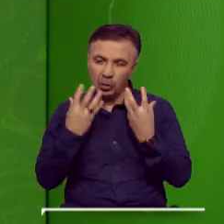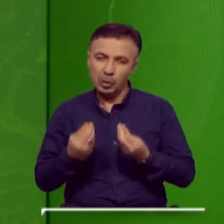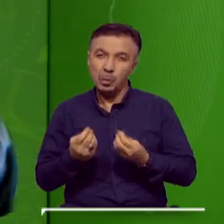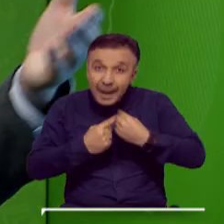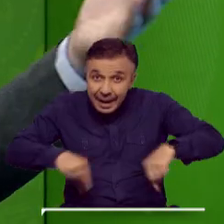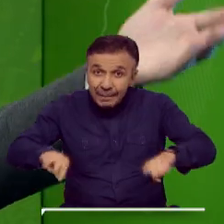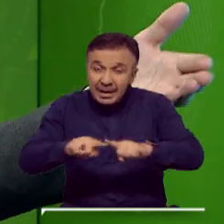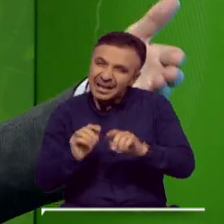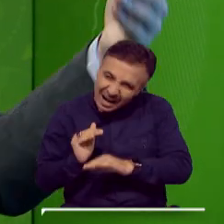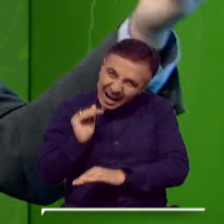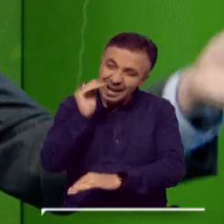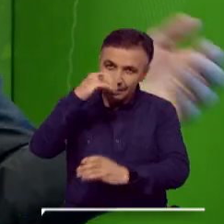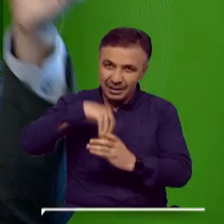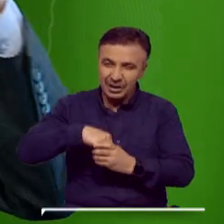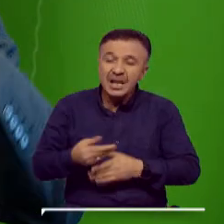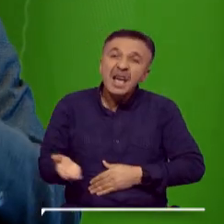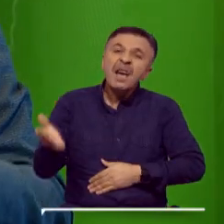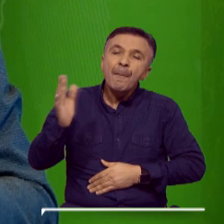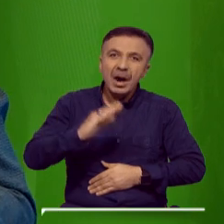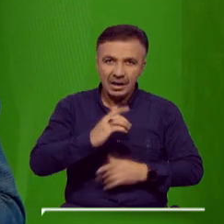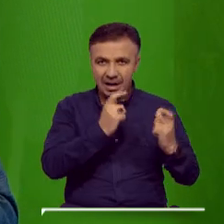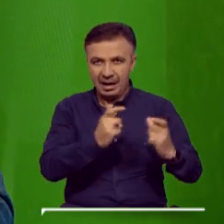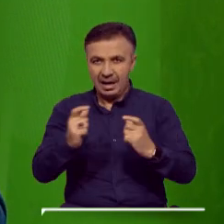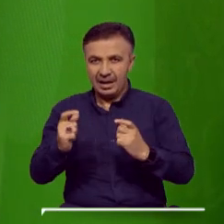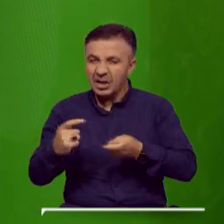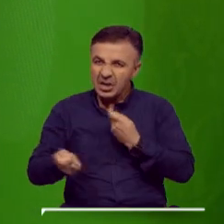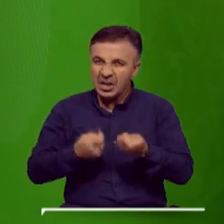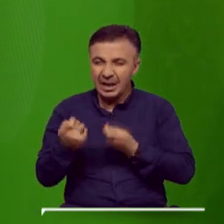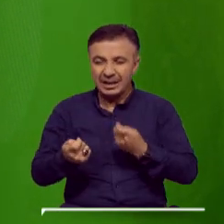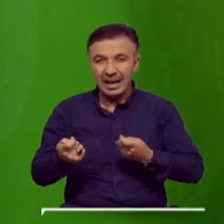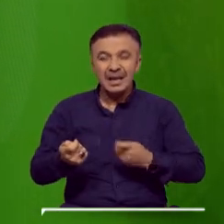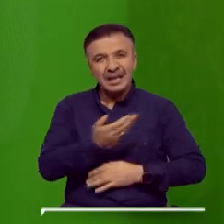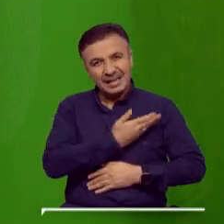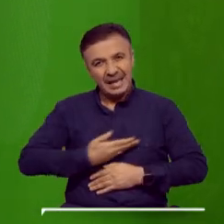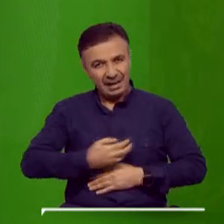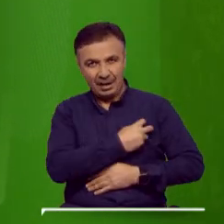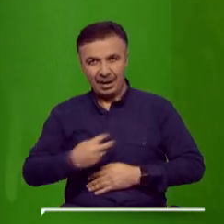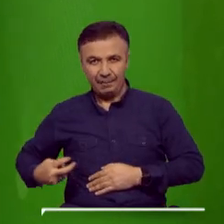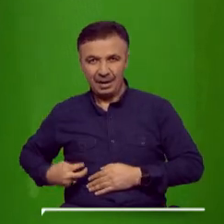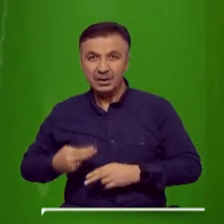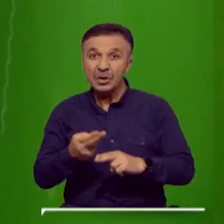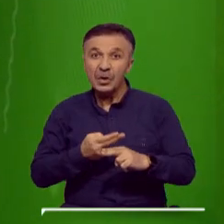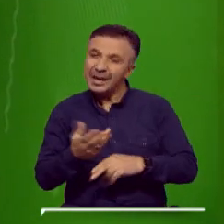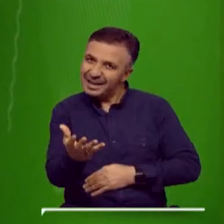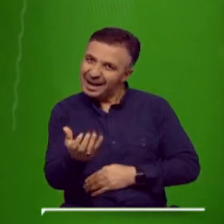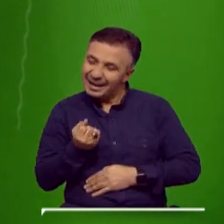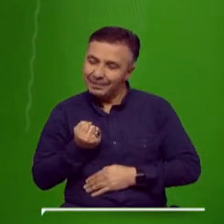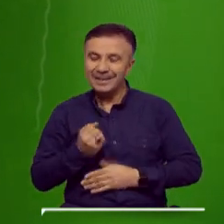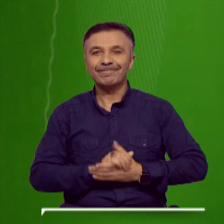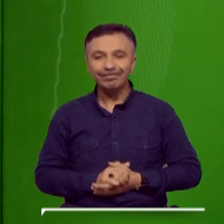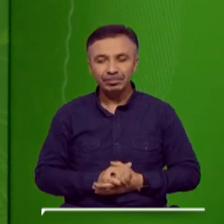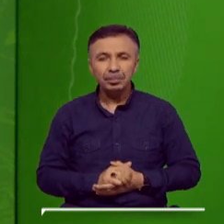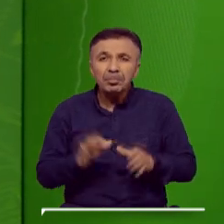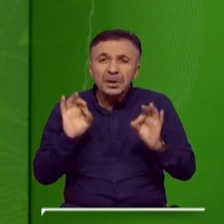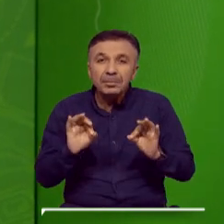Bizler de hayatımızın diğer alanlarında sevgili Peygamberimizi örnek alabiliriz.